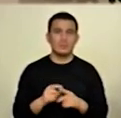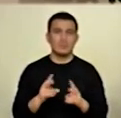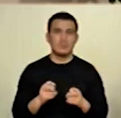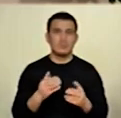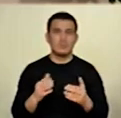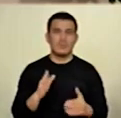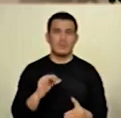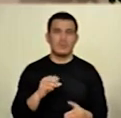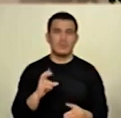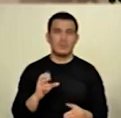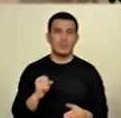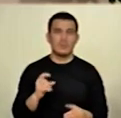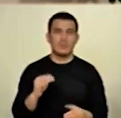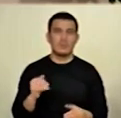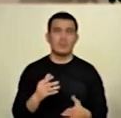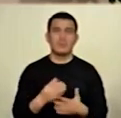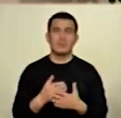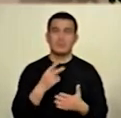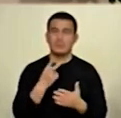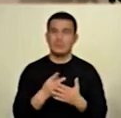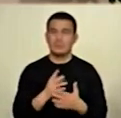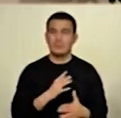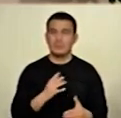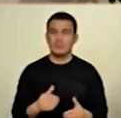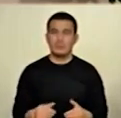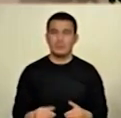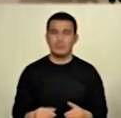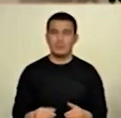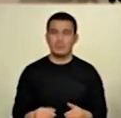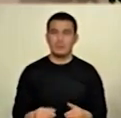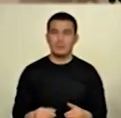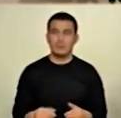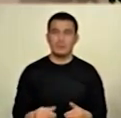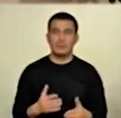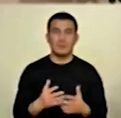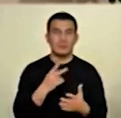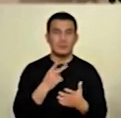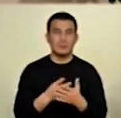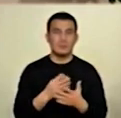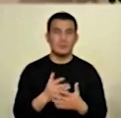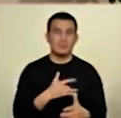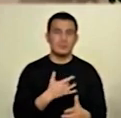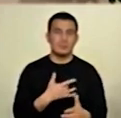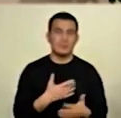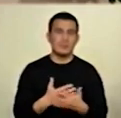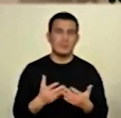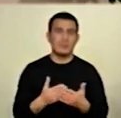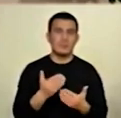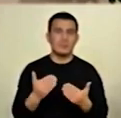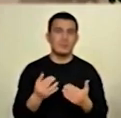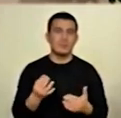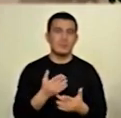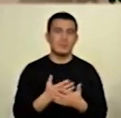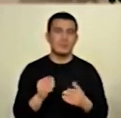veb sahifamizga rasmlarni yuklashni ko'rib o'tdik. Endi agar xohlasak, pastki qismiga biror bir matnli ma'lumotlarni qo'shishimiz